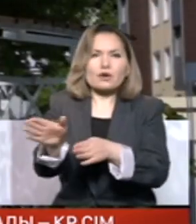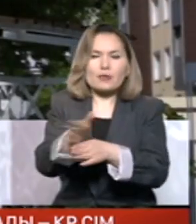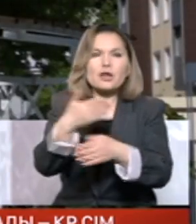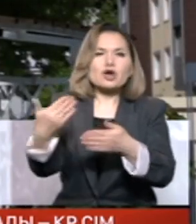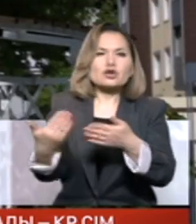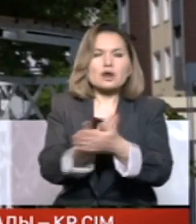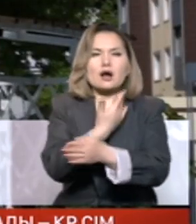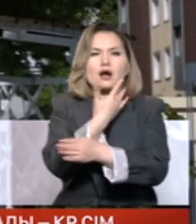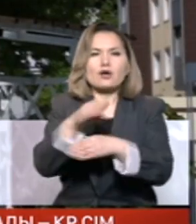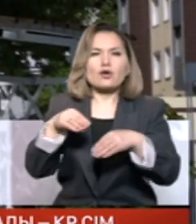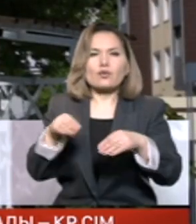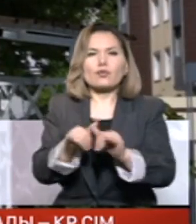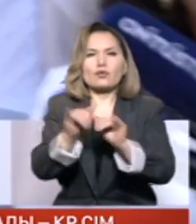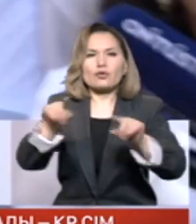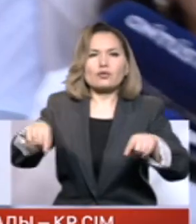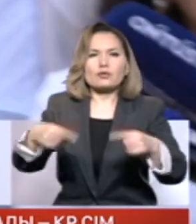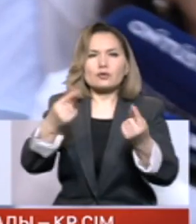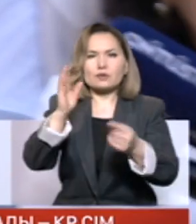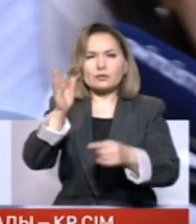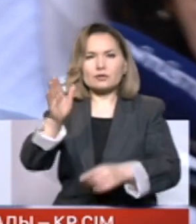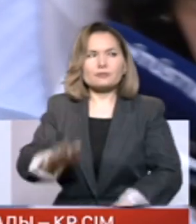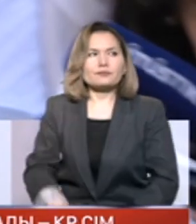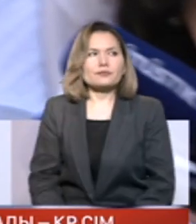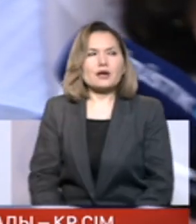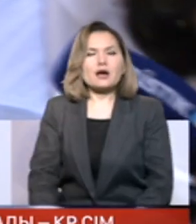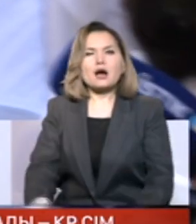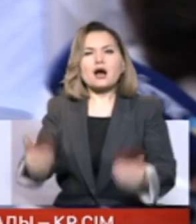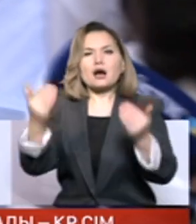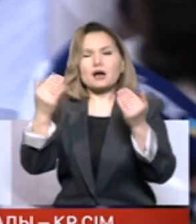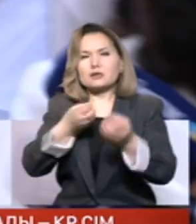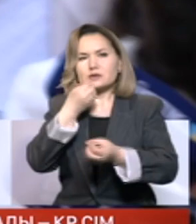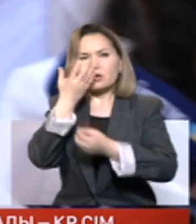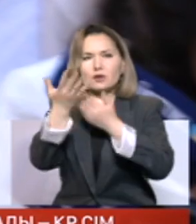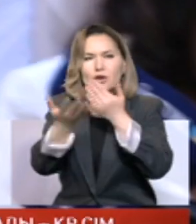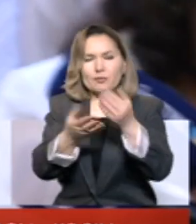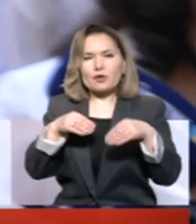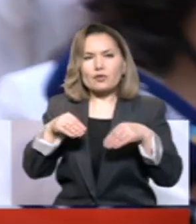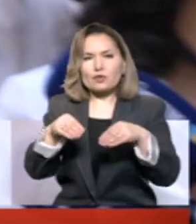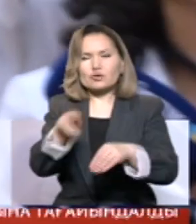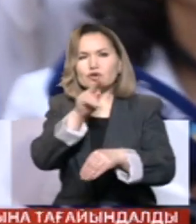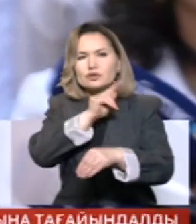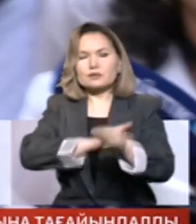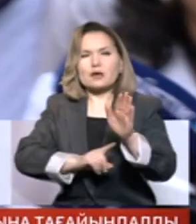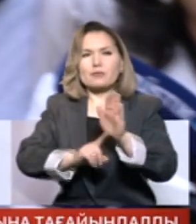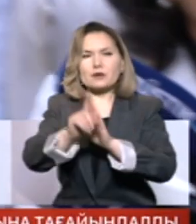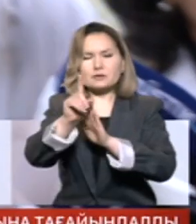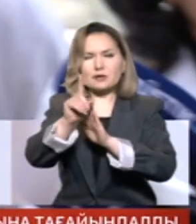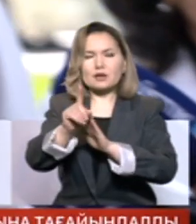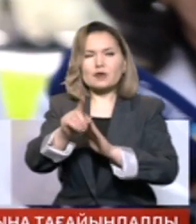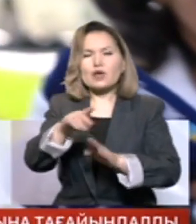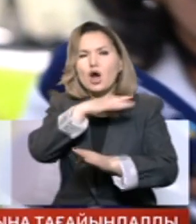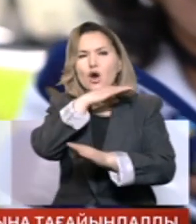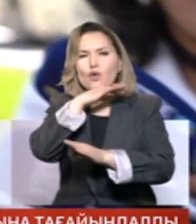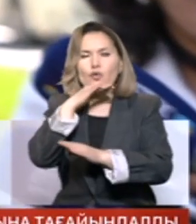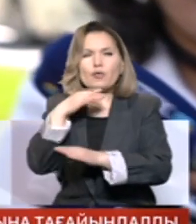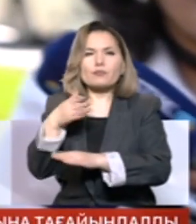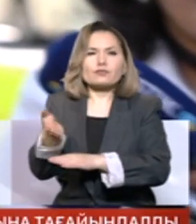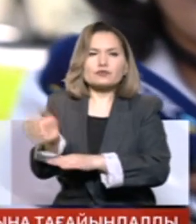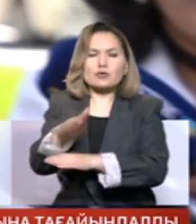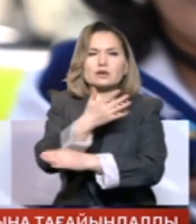ағашты жасыл баққа айналмақ. Қазір рекультивация жұмыстарын жүргізіп жатырмыз. Көп тал егіп кәдімгі